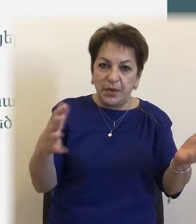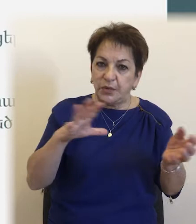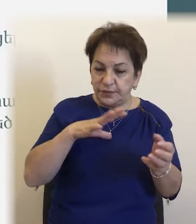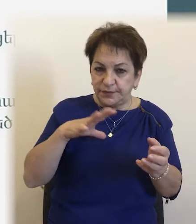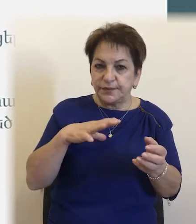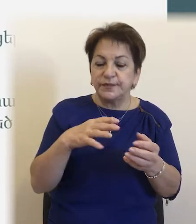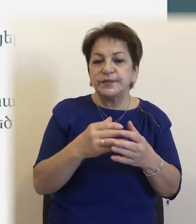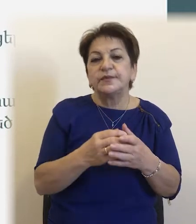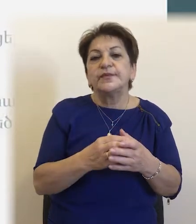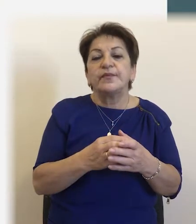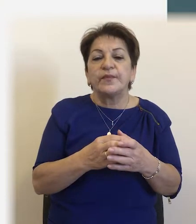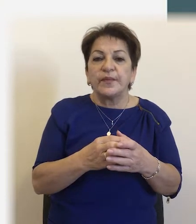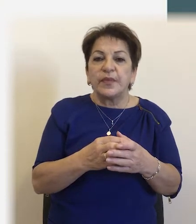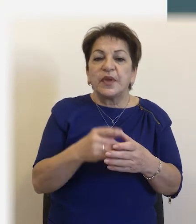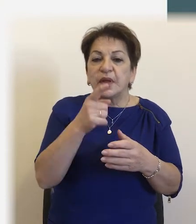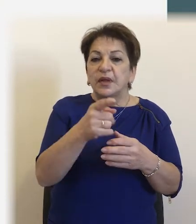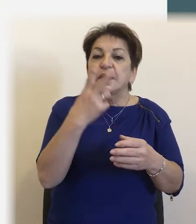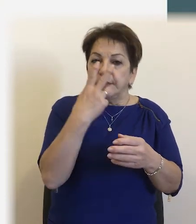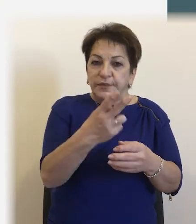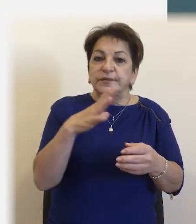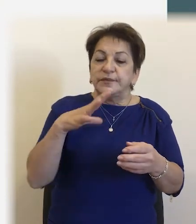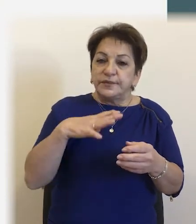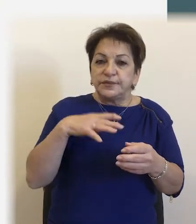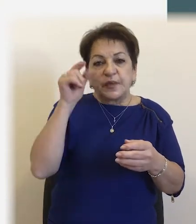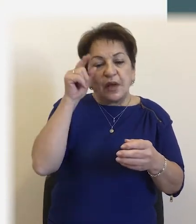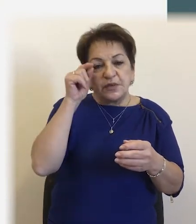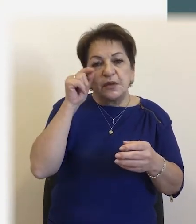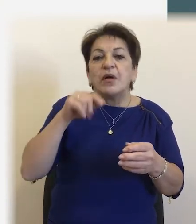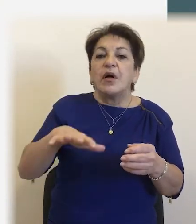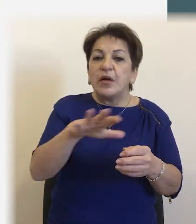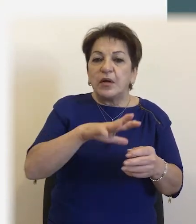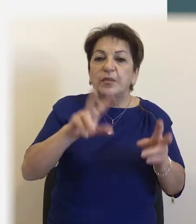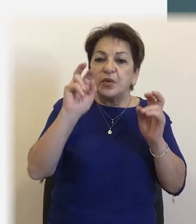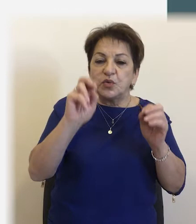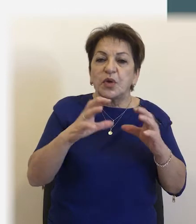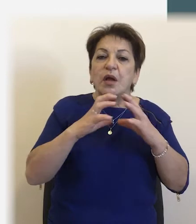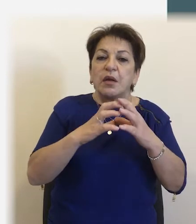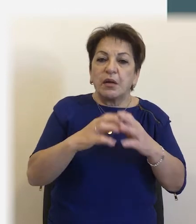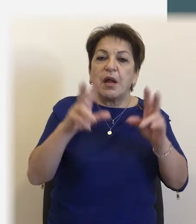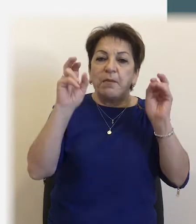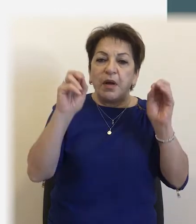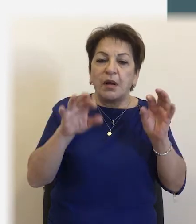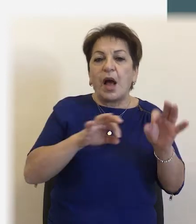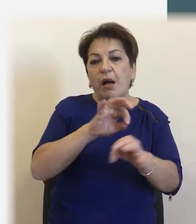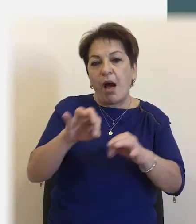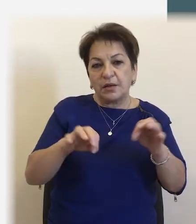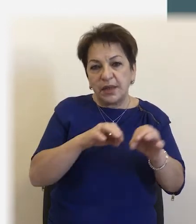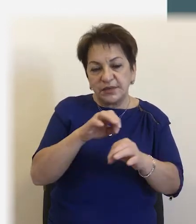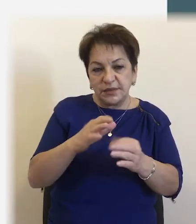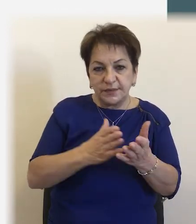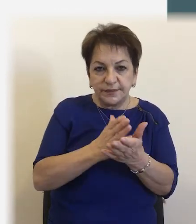պազմազանությամբ։ Ձեր եկրաններին կտեսնեք Հայաստանի Հանրապետության երկրաբանական